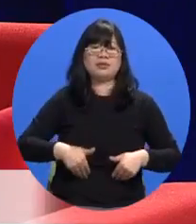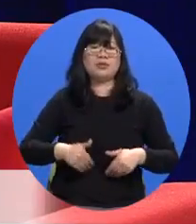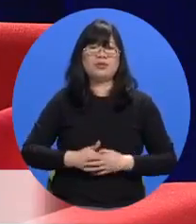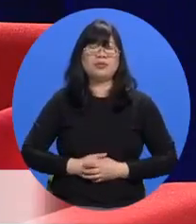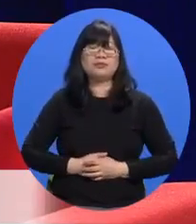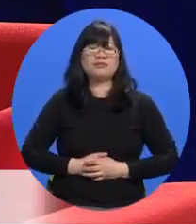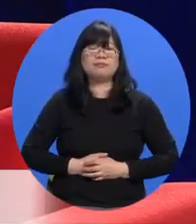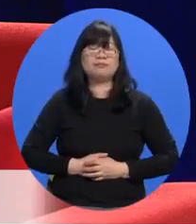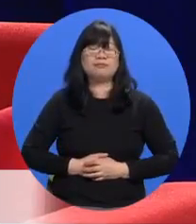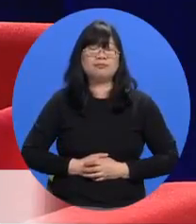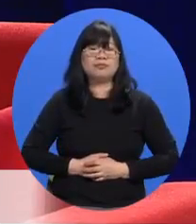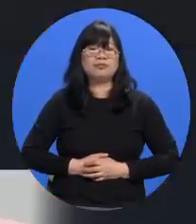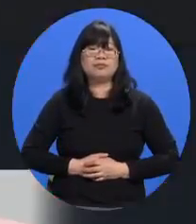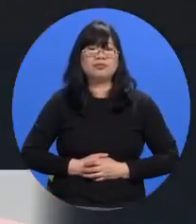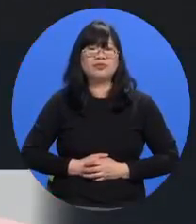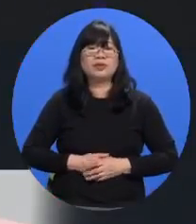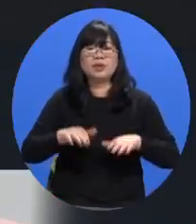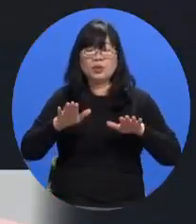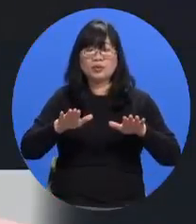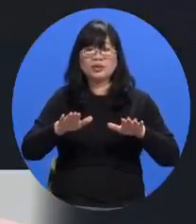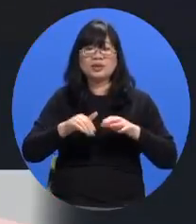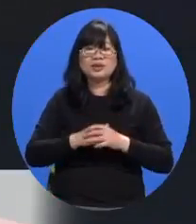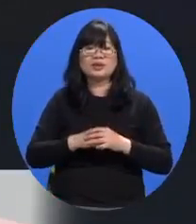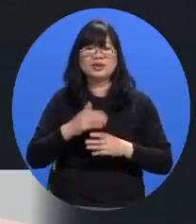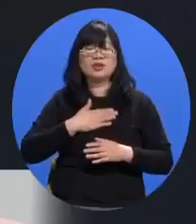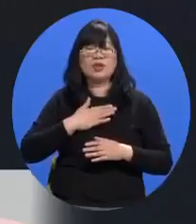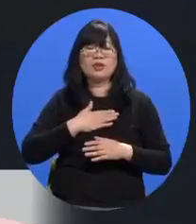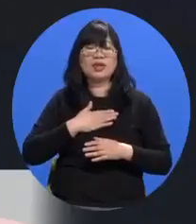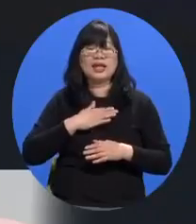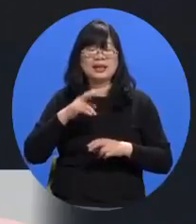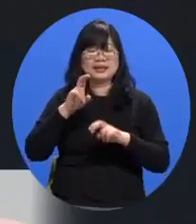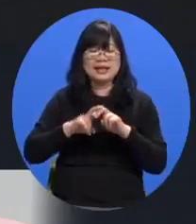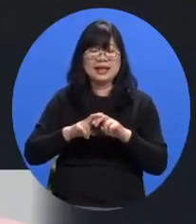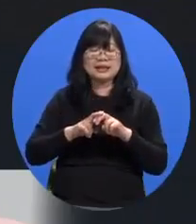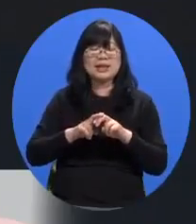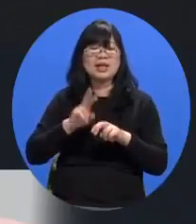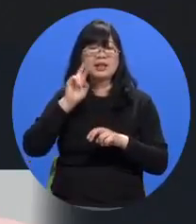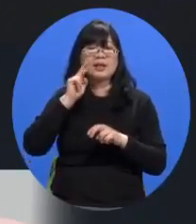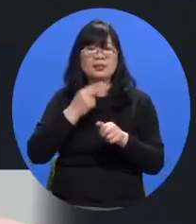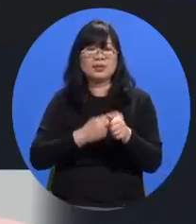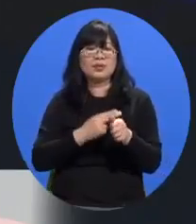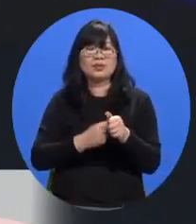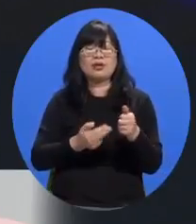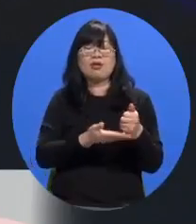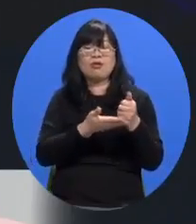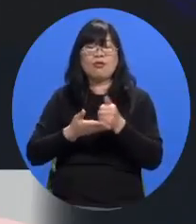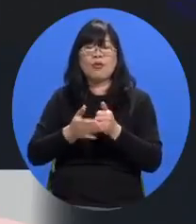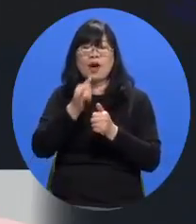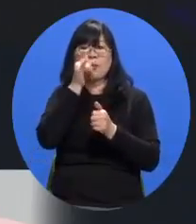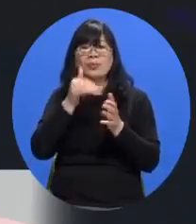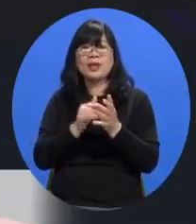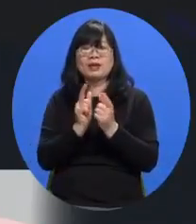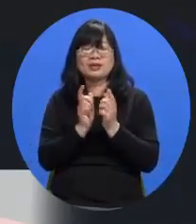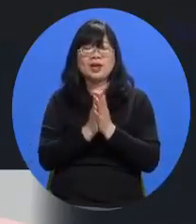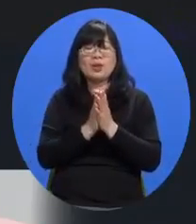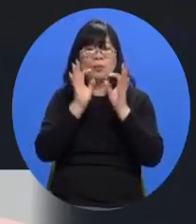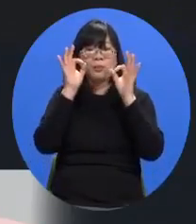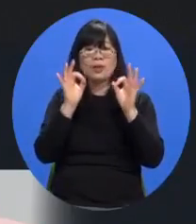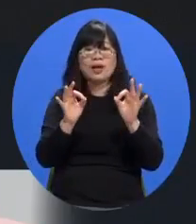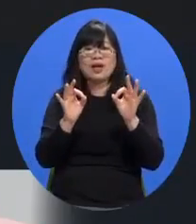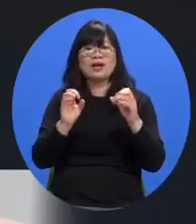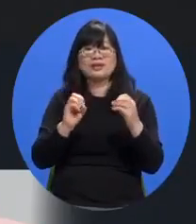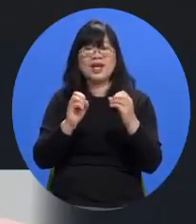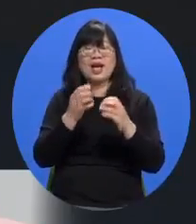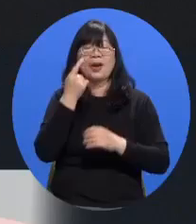네, 고맙습니다. 자, 오늘 저희가 지금 이 자리에 예비 교사들도 초대를 했습니다. 직접 만나서 얘기를